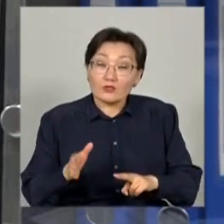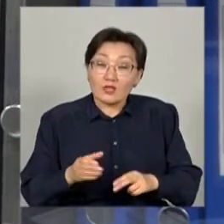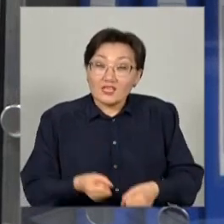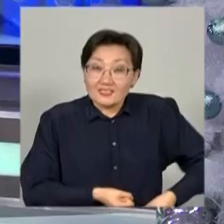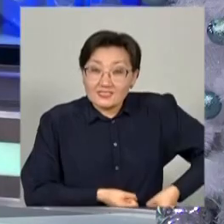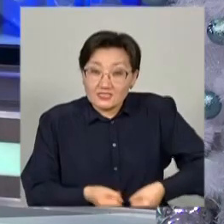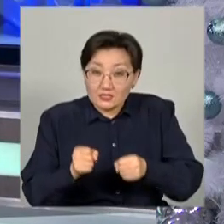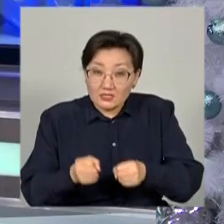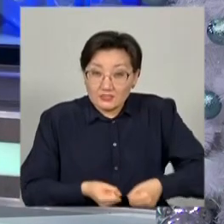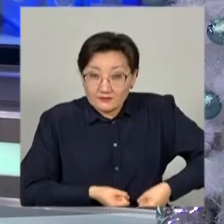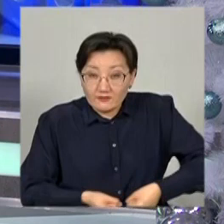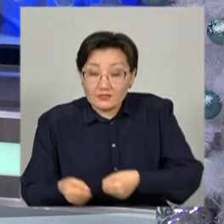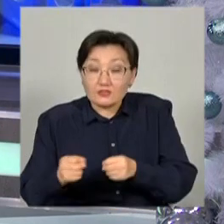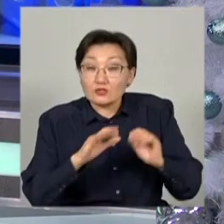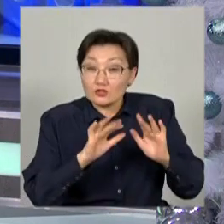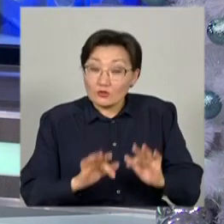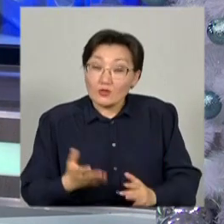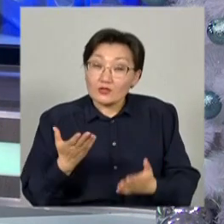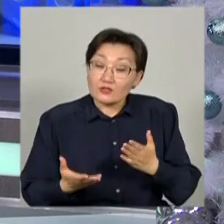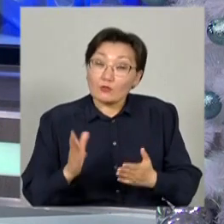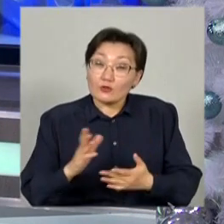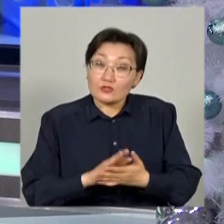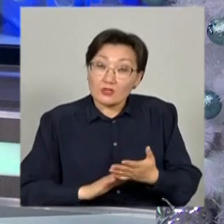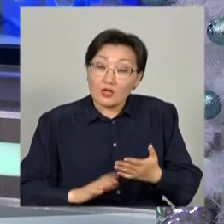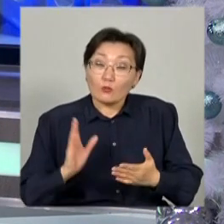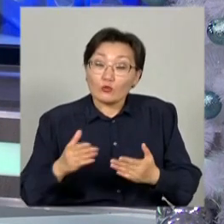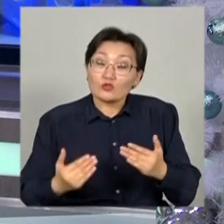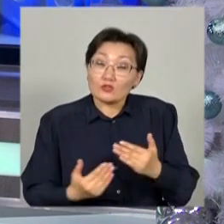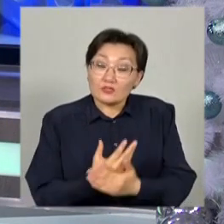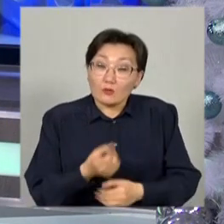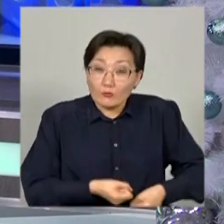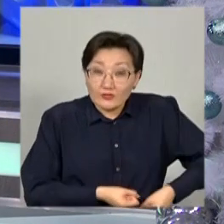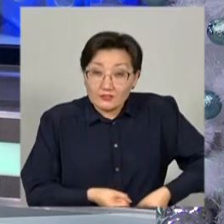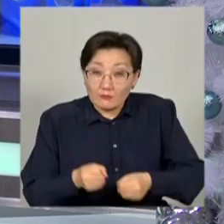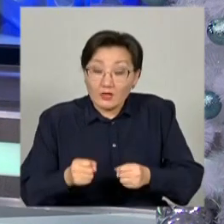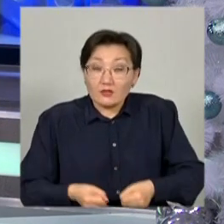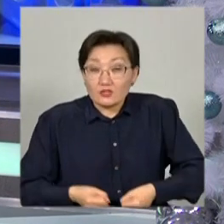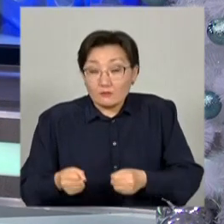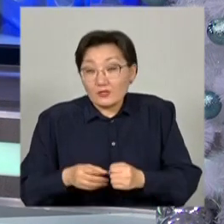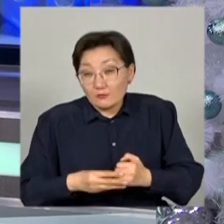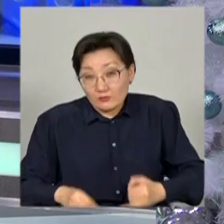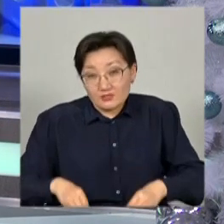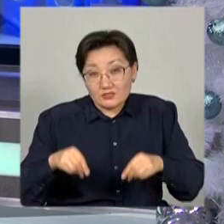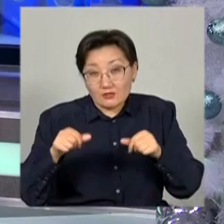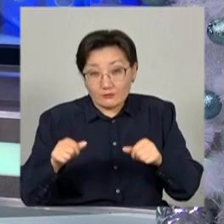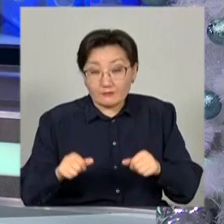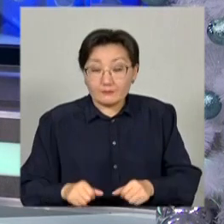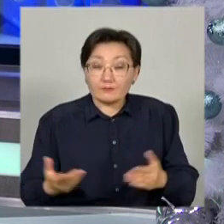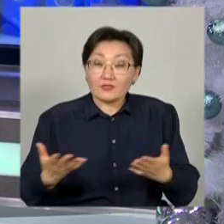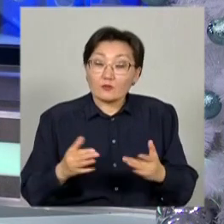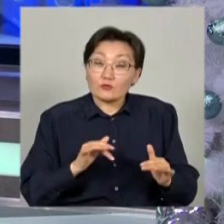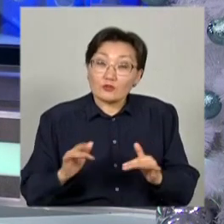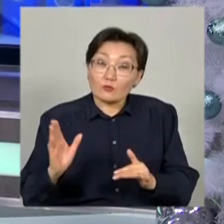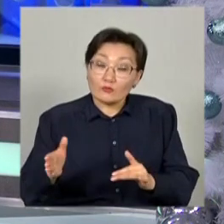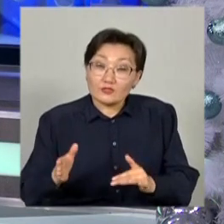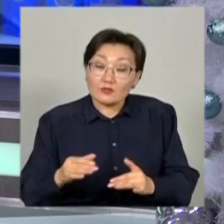сгребать ведь этот снег, и если он будет продолжаться, будет снова производиться посыпка. А какие меры